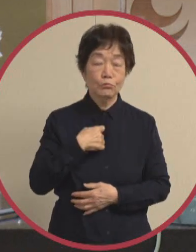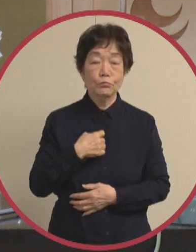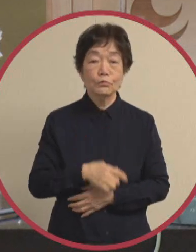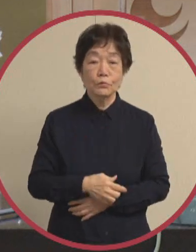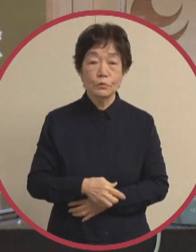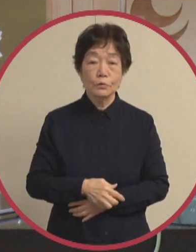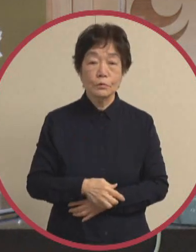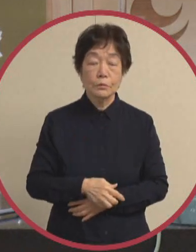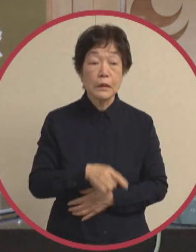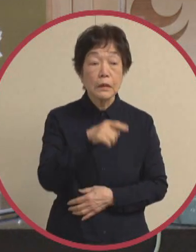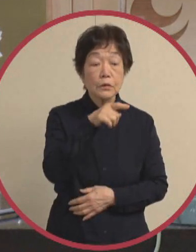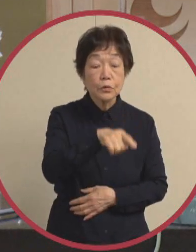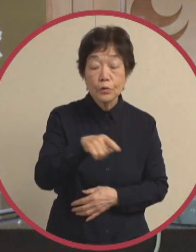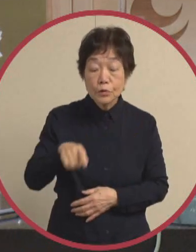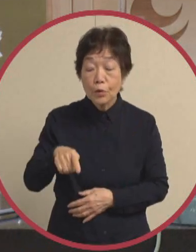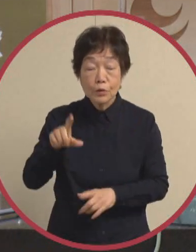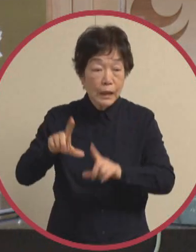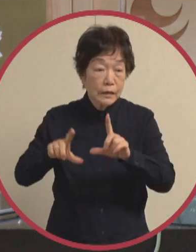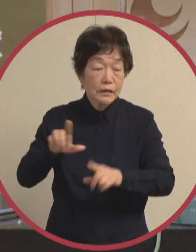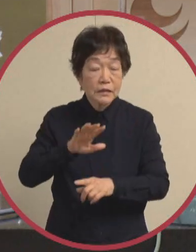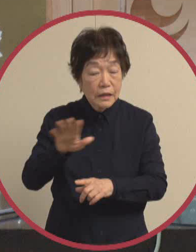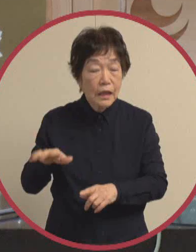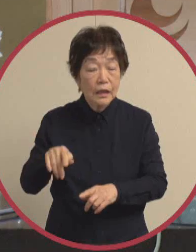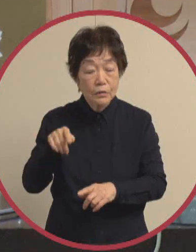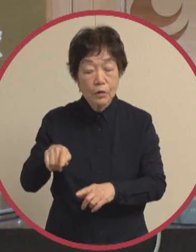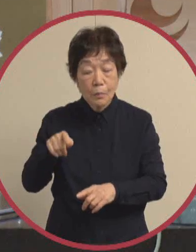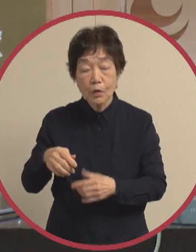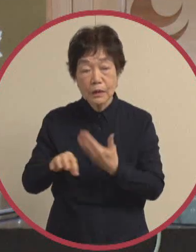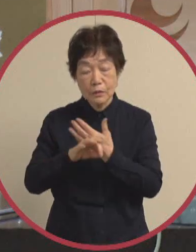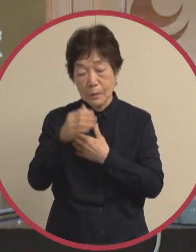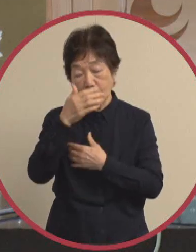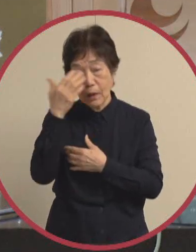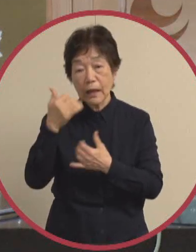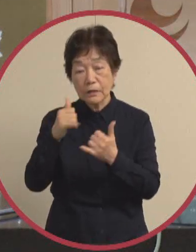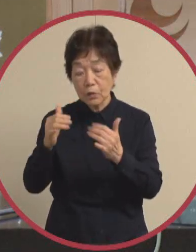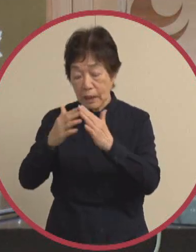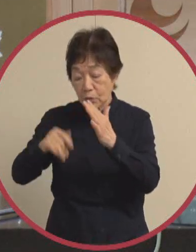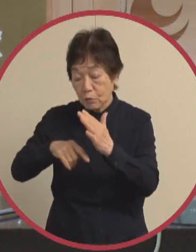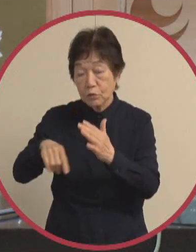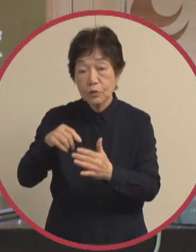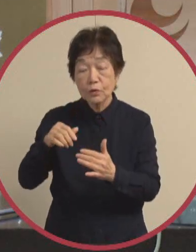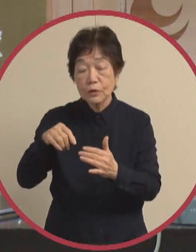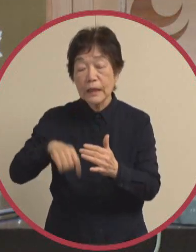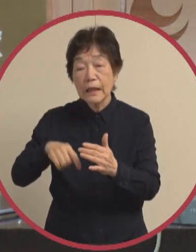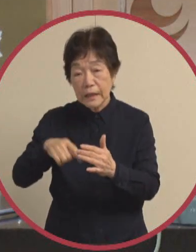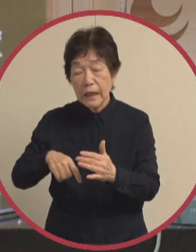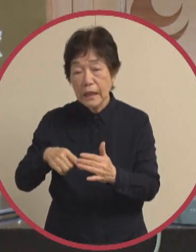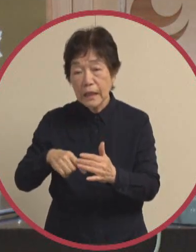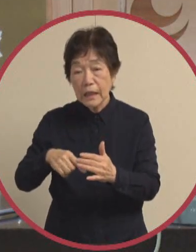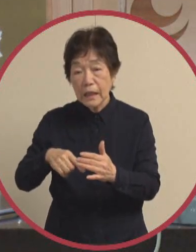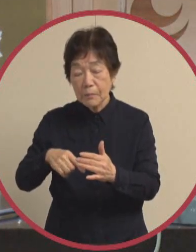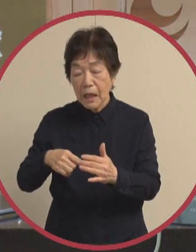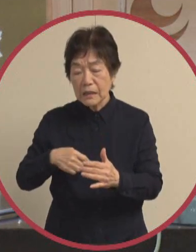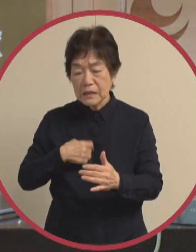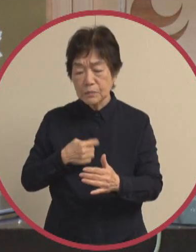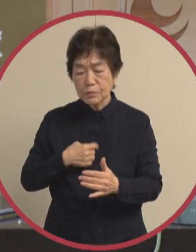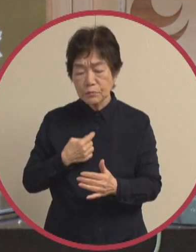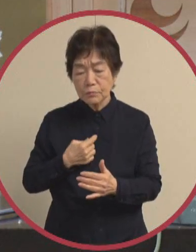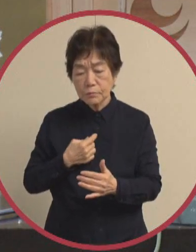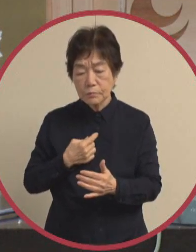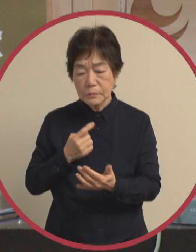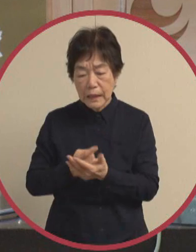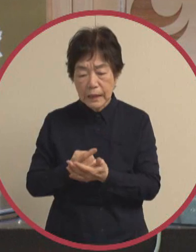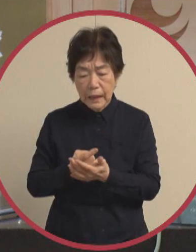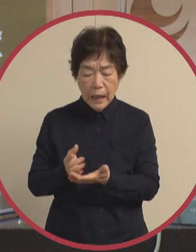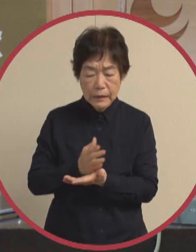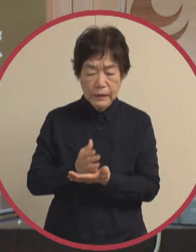して、まあ、そういった形ですね、それも若い方、まあ、家族の中で、まあ、いずれにしてもその自分の判断、個